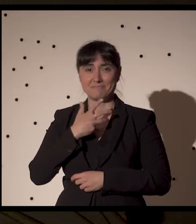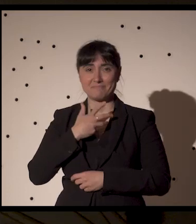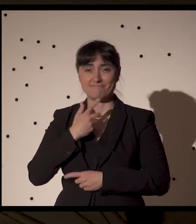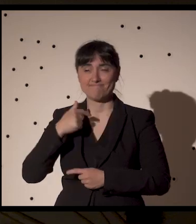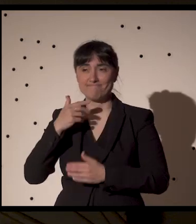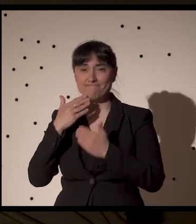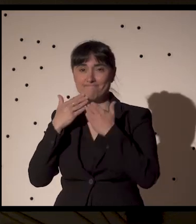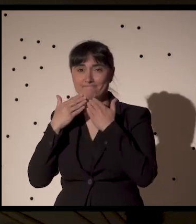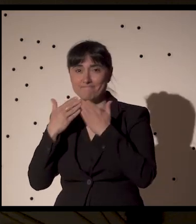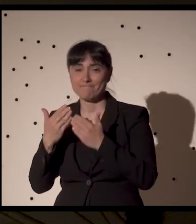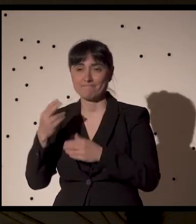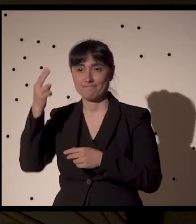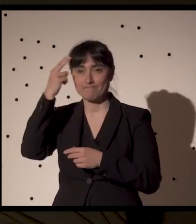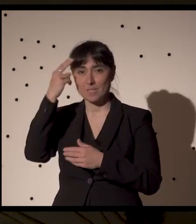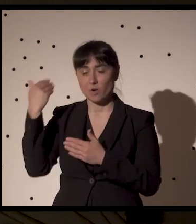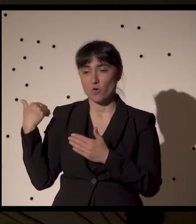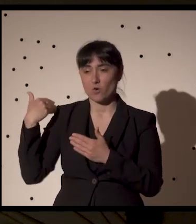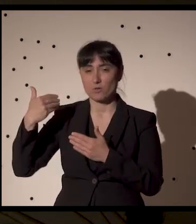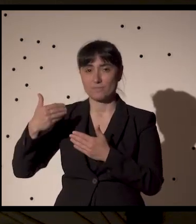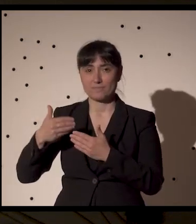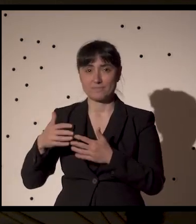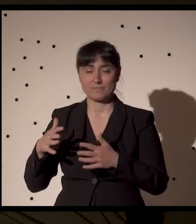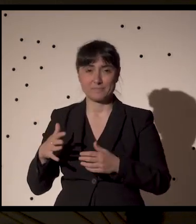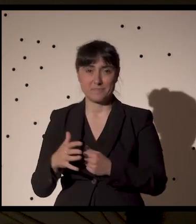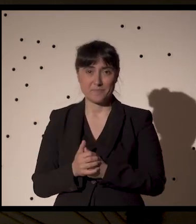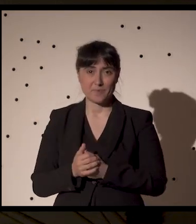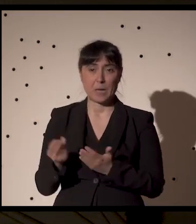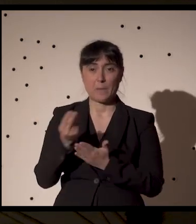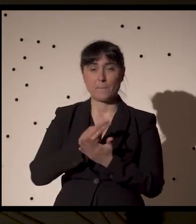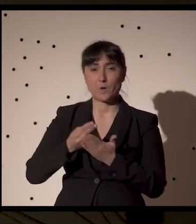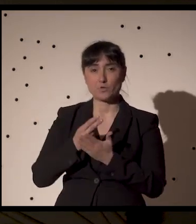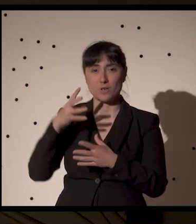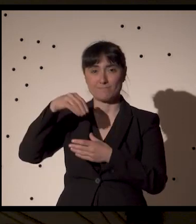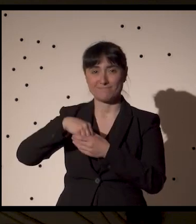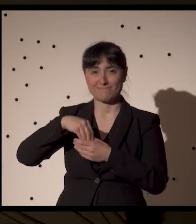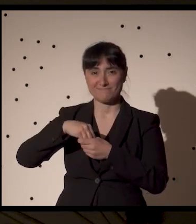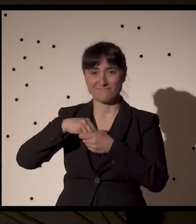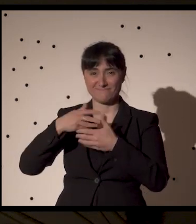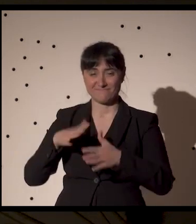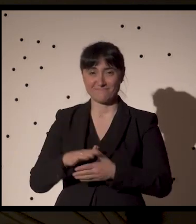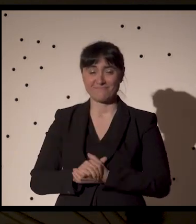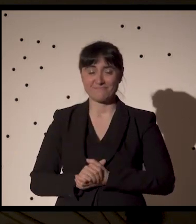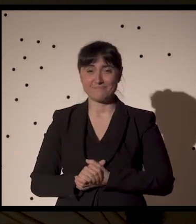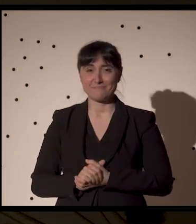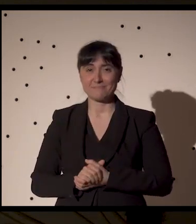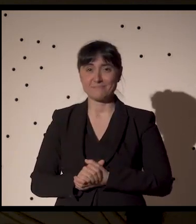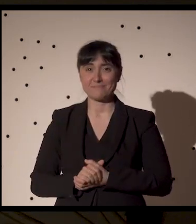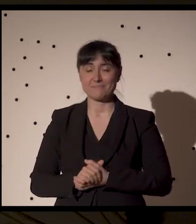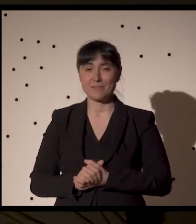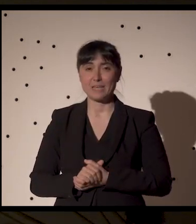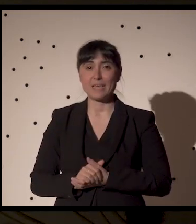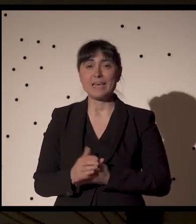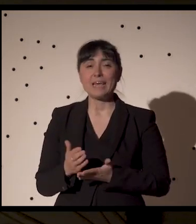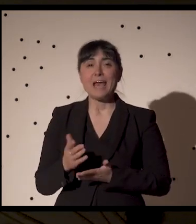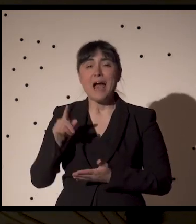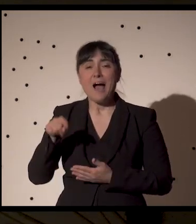D'agostini live ferracchiati casa d'argilla i sotterraneo Stefano Massini continua